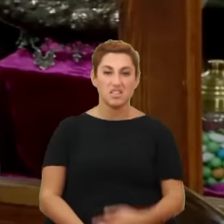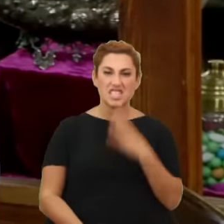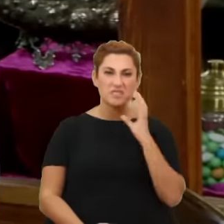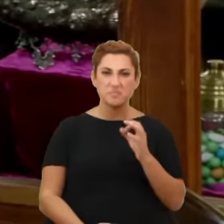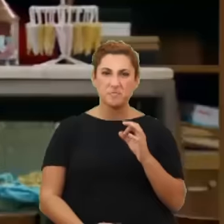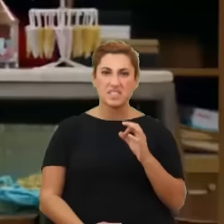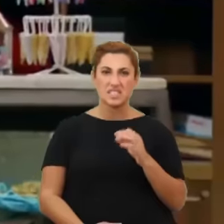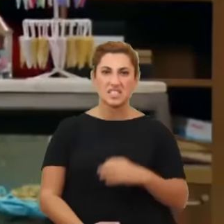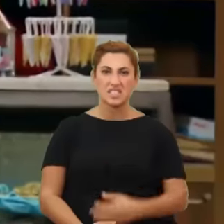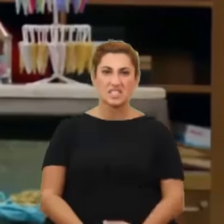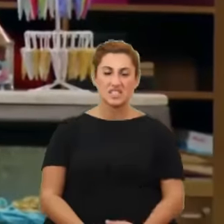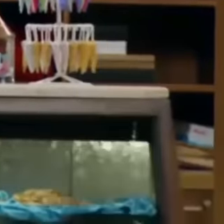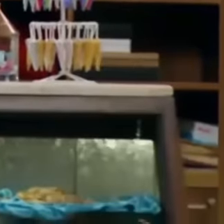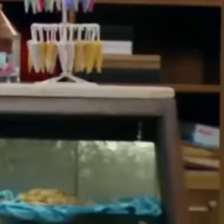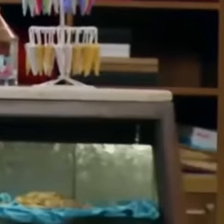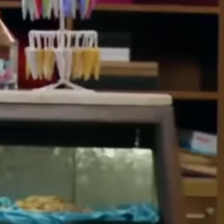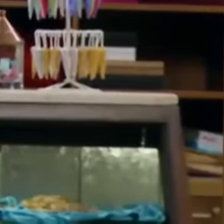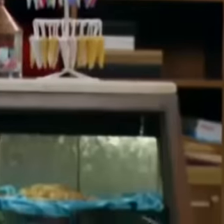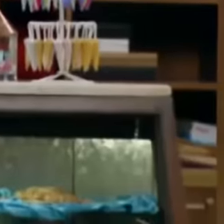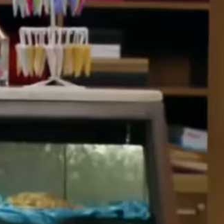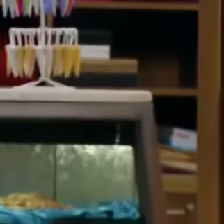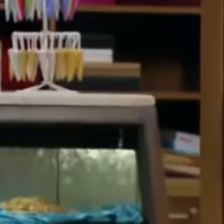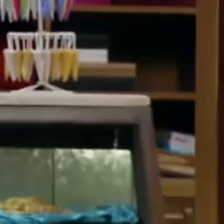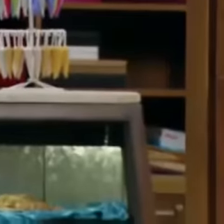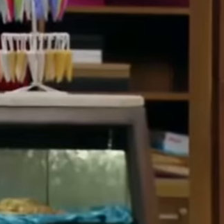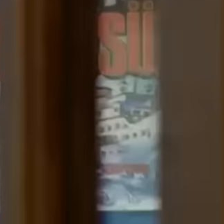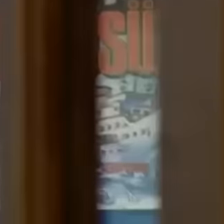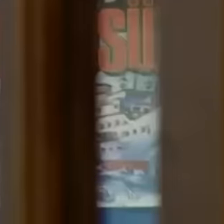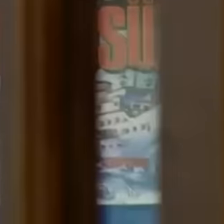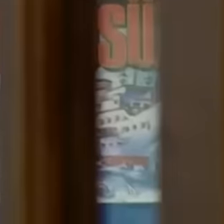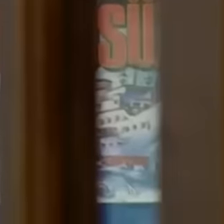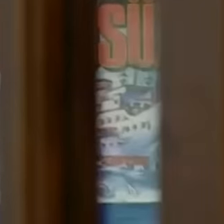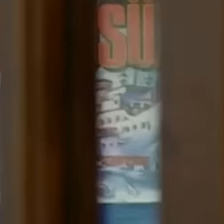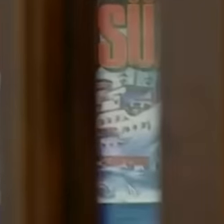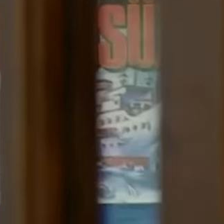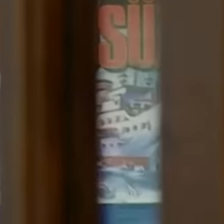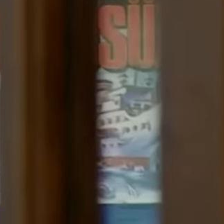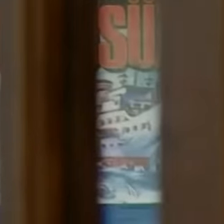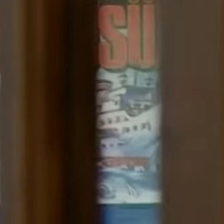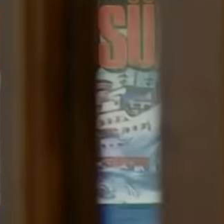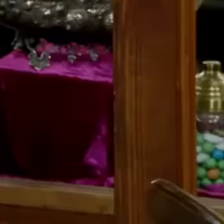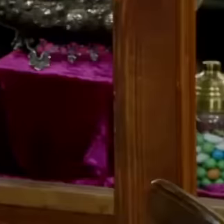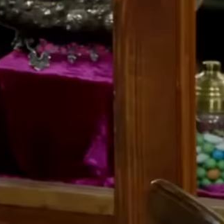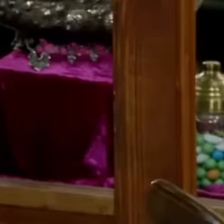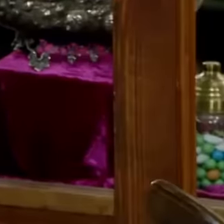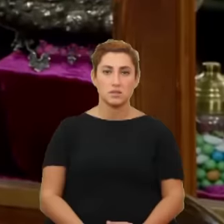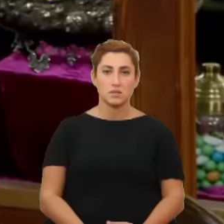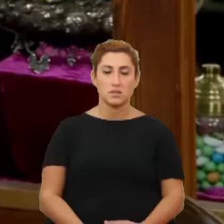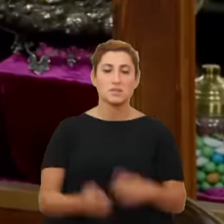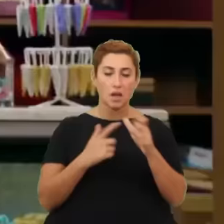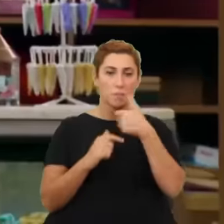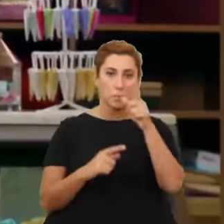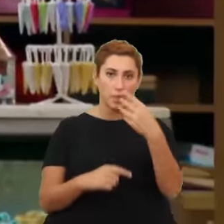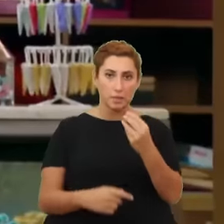Kim? Sami nefretle bakıyor Şahin'e. Şahin'in gözü ise Elvan çıkacak mı diye pencerelerde. Sami abi, sen iyi